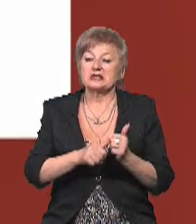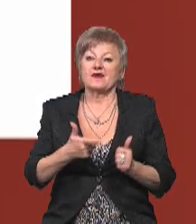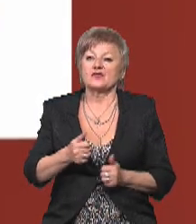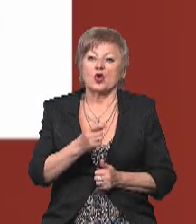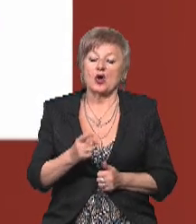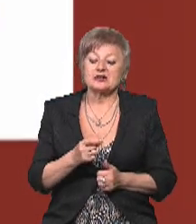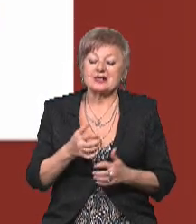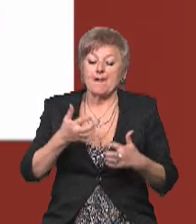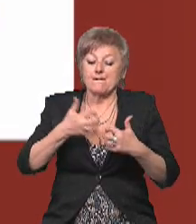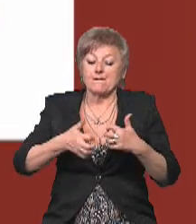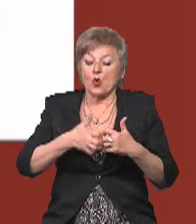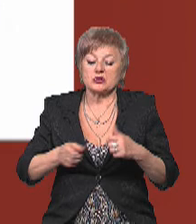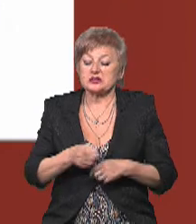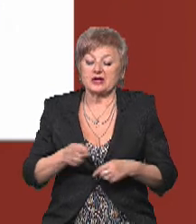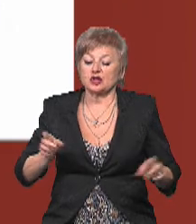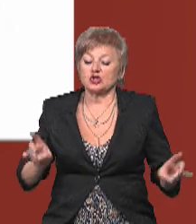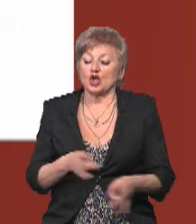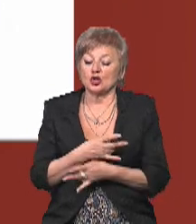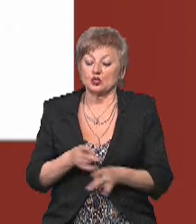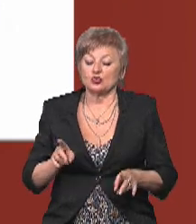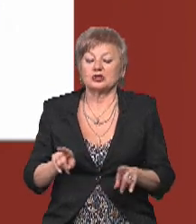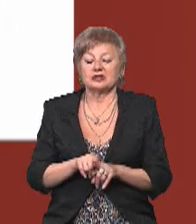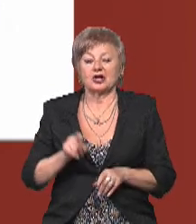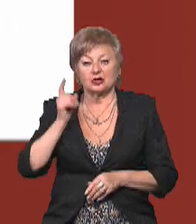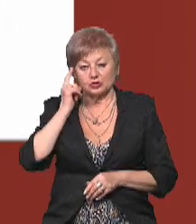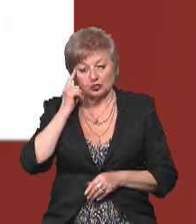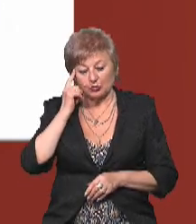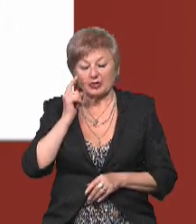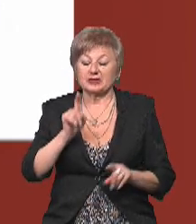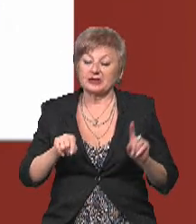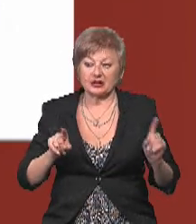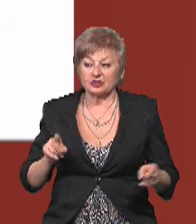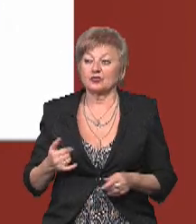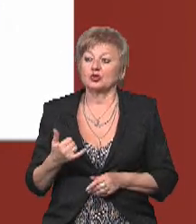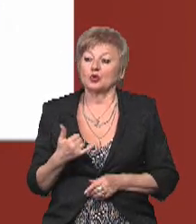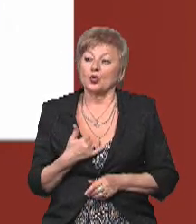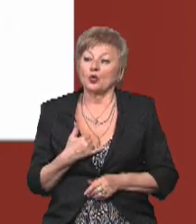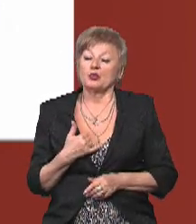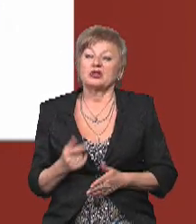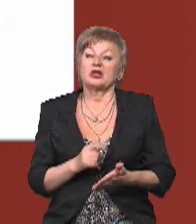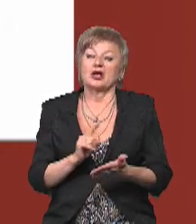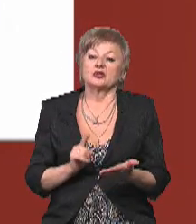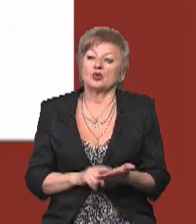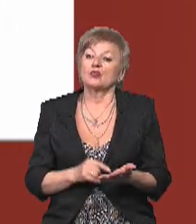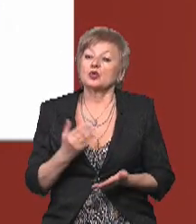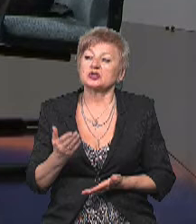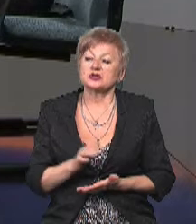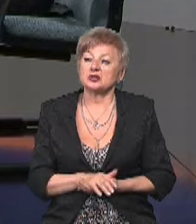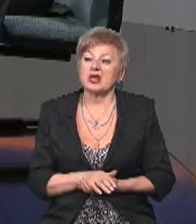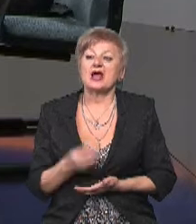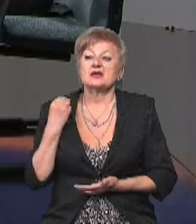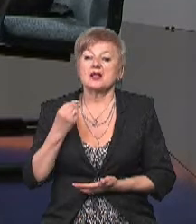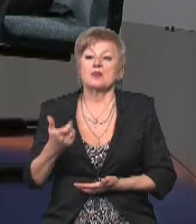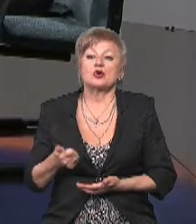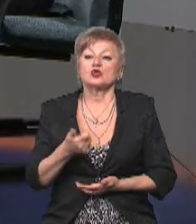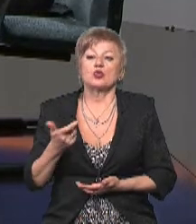потрібний посередник. Це так думають дехто. От у мене до питання до пані Наталі.